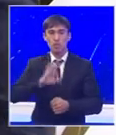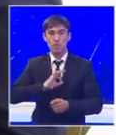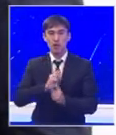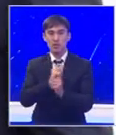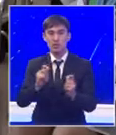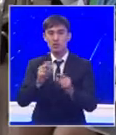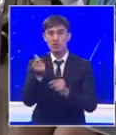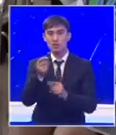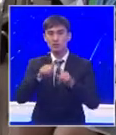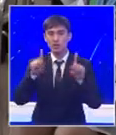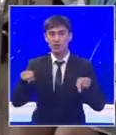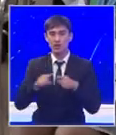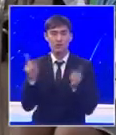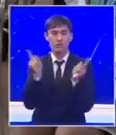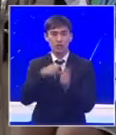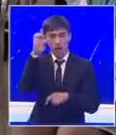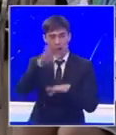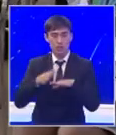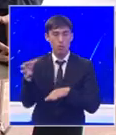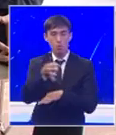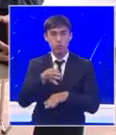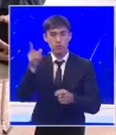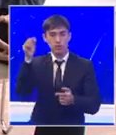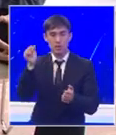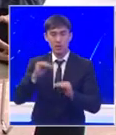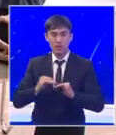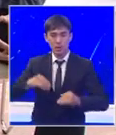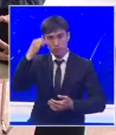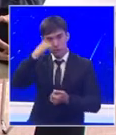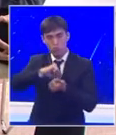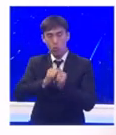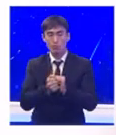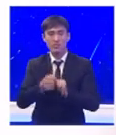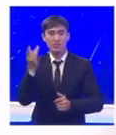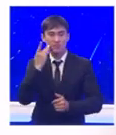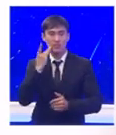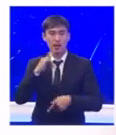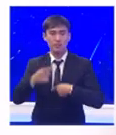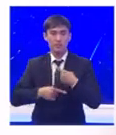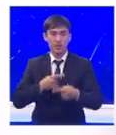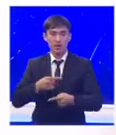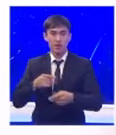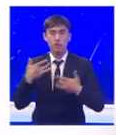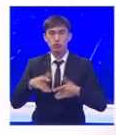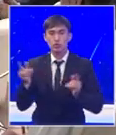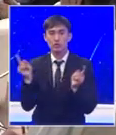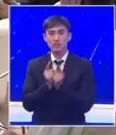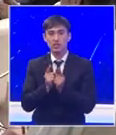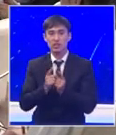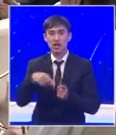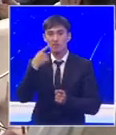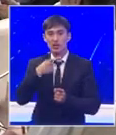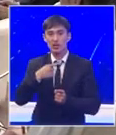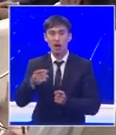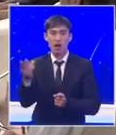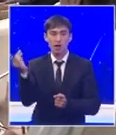сертификатами. Эта встреча с акимом области ребятам запомнится навсегда. Канат Бозумбаев вел беседу с выпускниками не только на государственном, но и